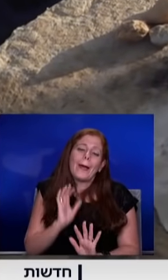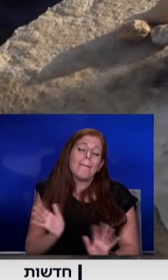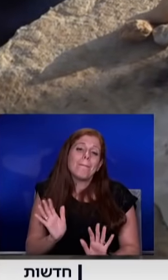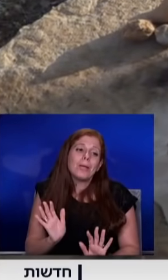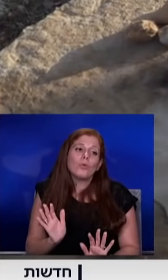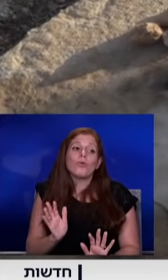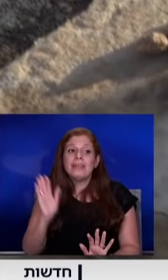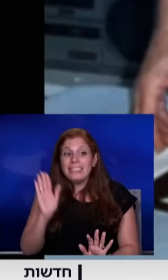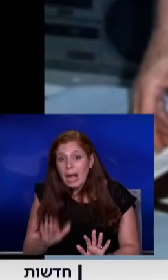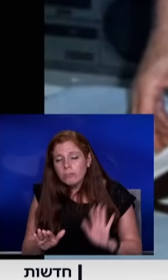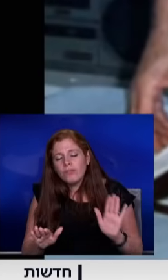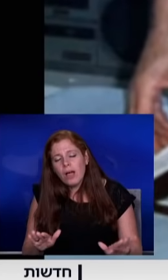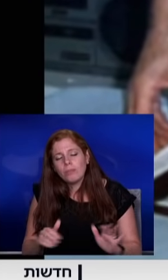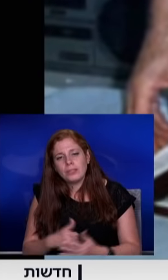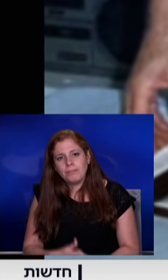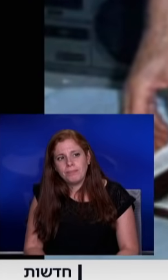גם זה וגם זה.